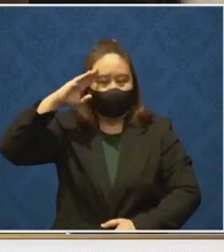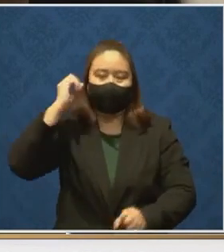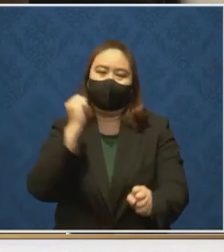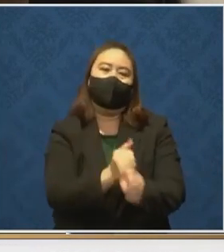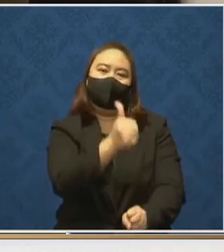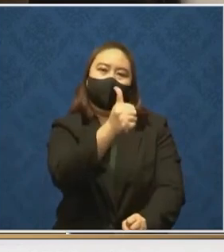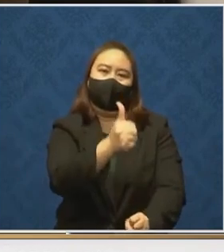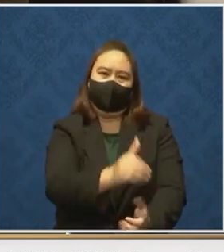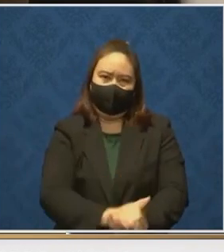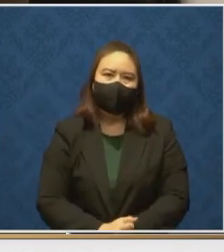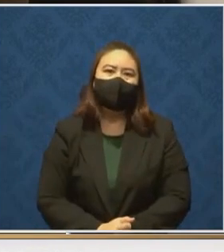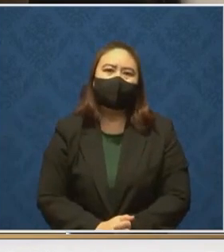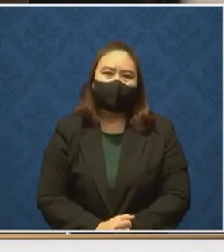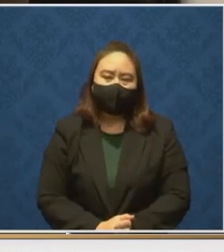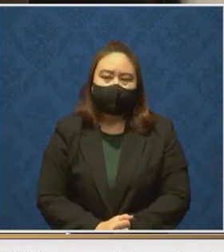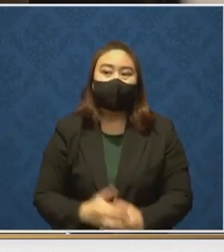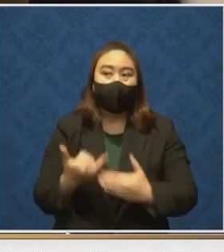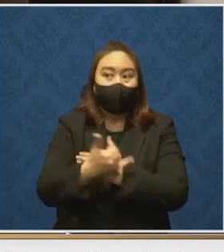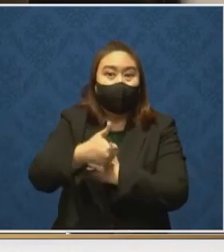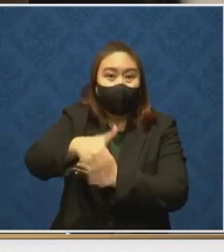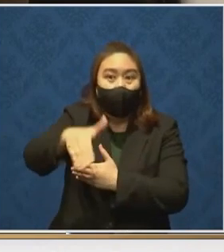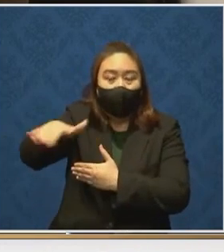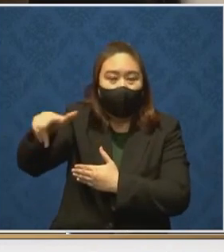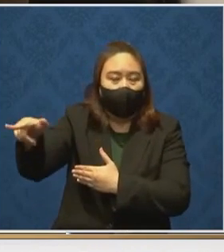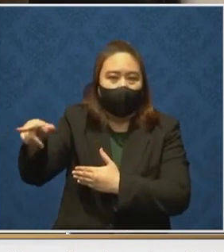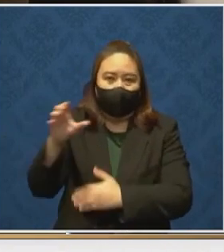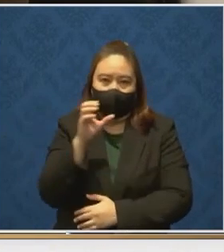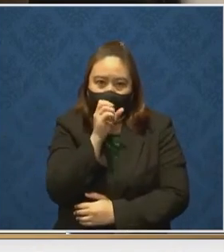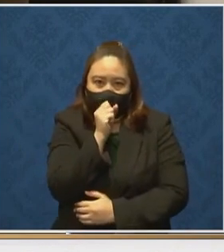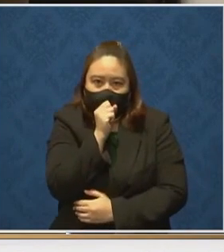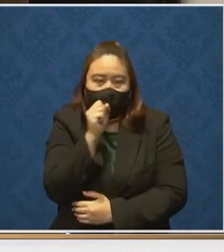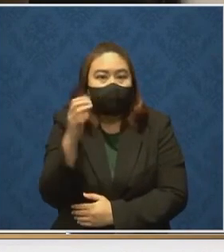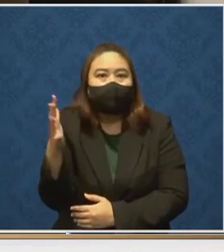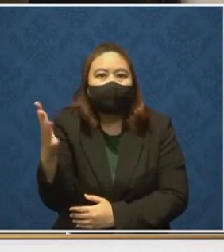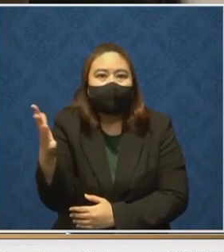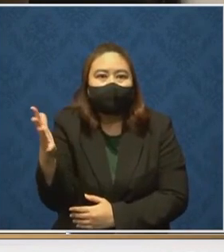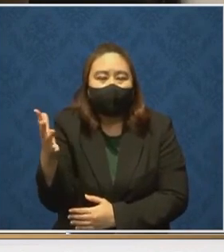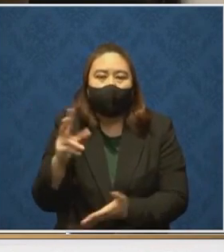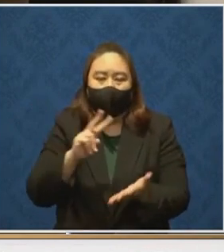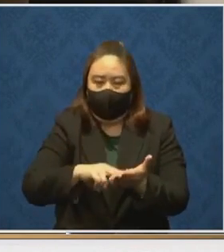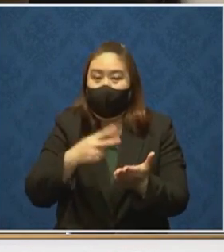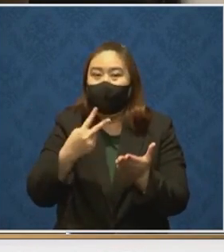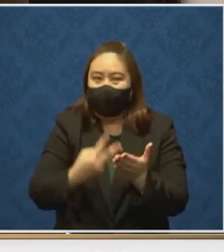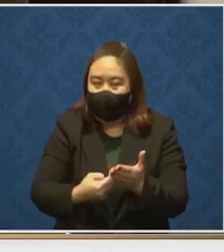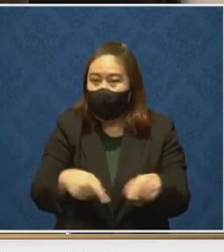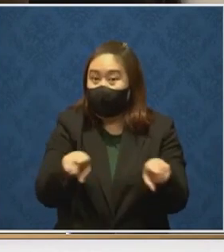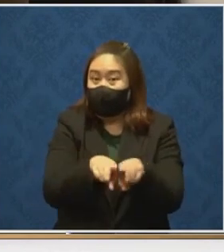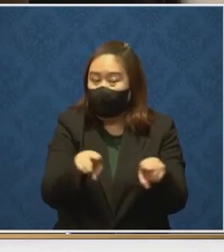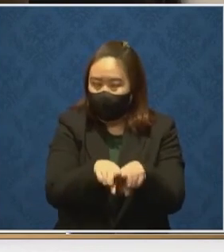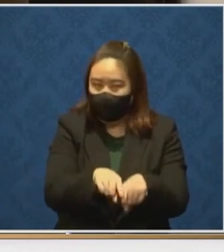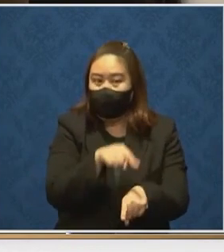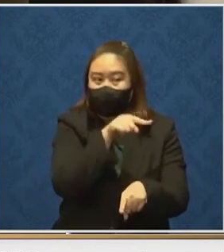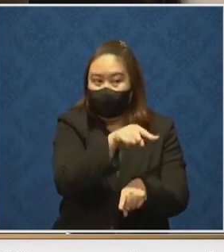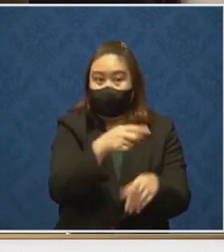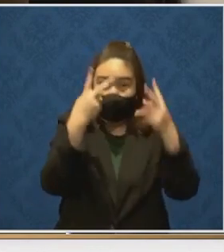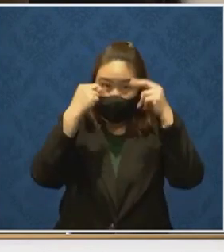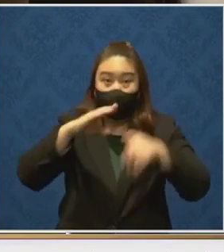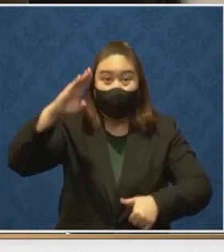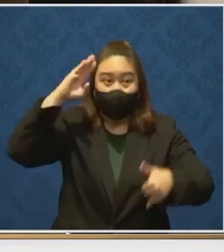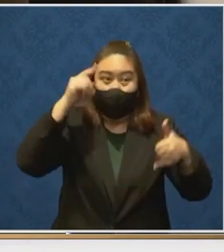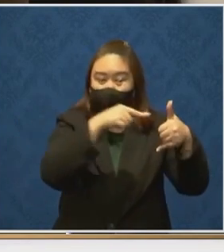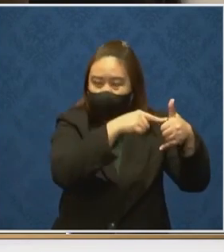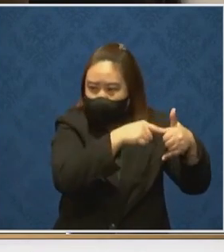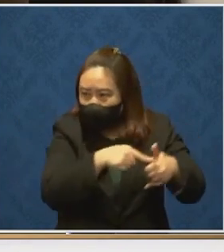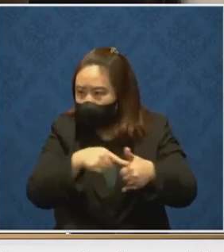ซึงข้อต่รองแบบนี้ของตางประเทศไม่ปิดหลบblickดิการลากพนเองประยุษธไปประจาญ paraคนทั้งโลกได้รว่า